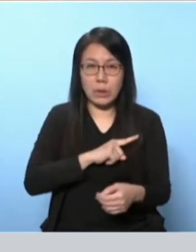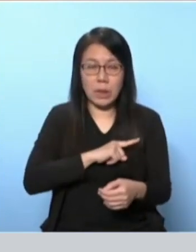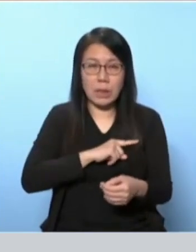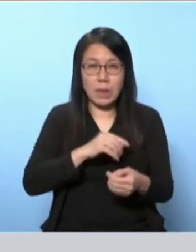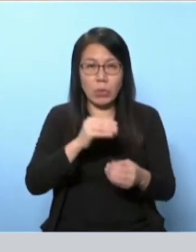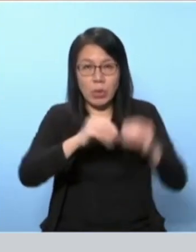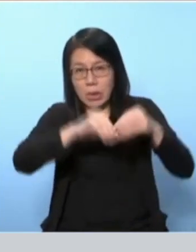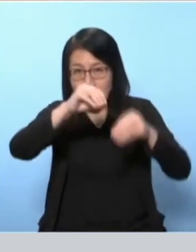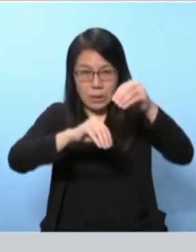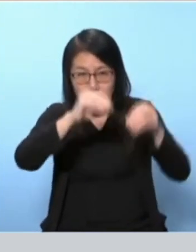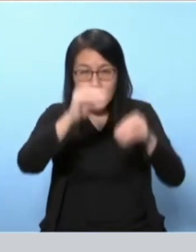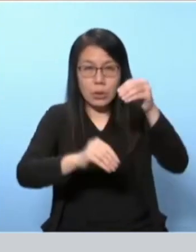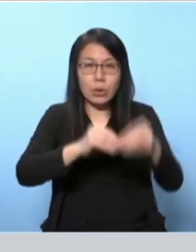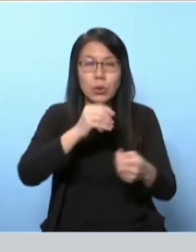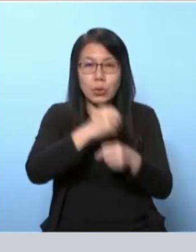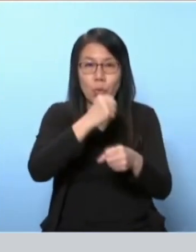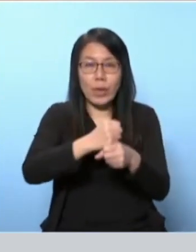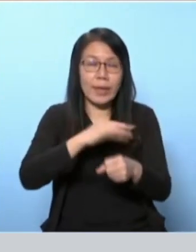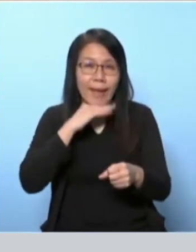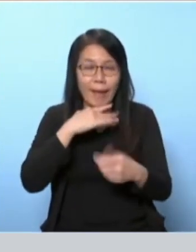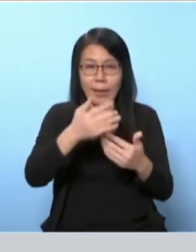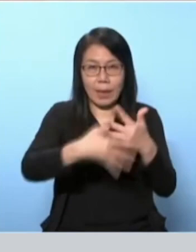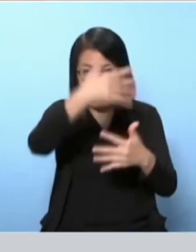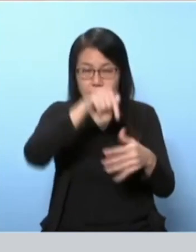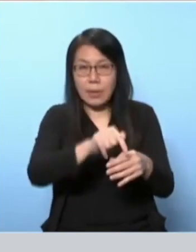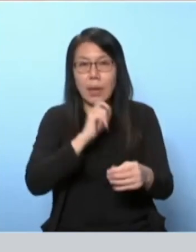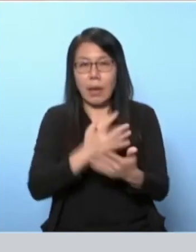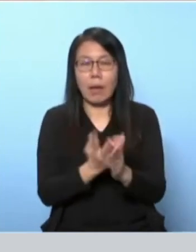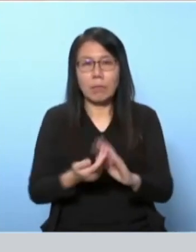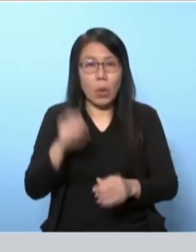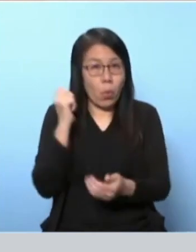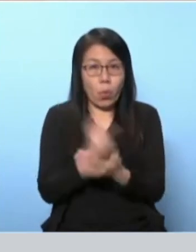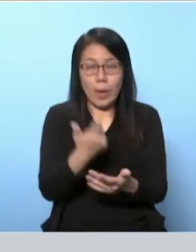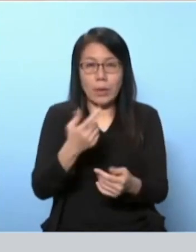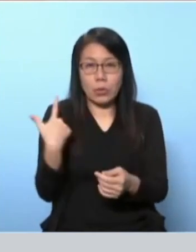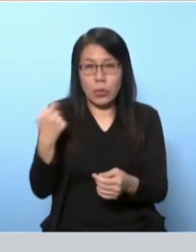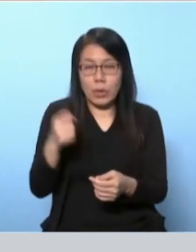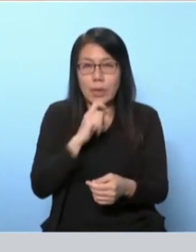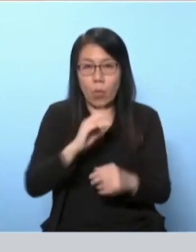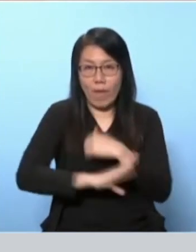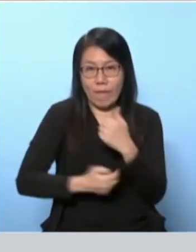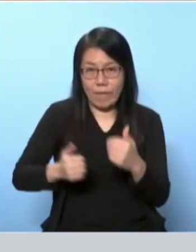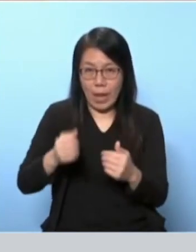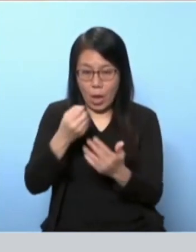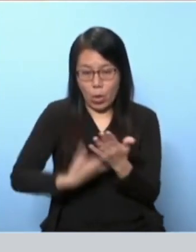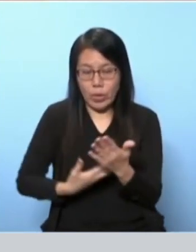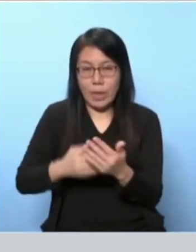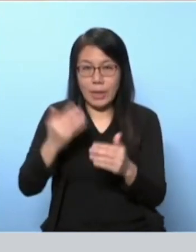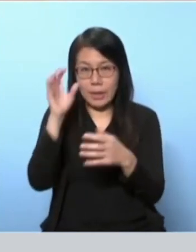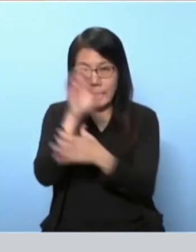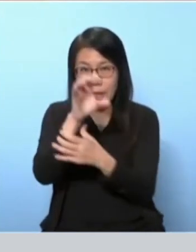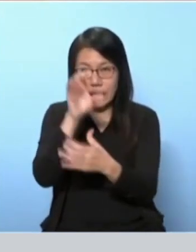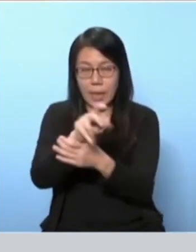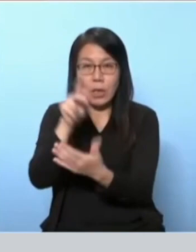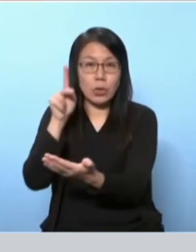景。咁大家都知道搭景係非常之貴。咁近年咧有一套票房好關於法律嘅電影咧，係需要租借一